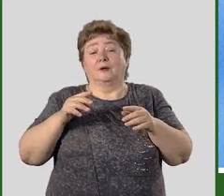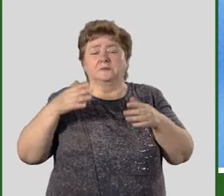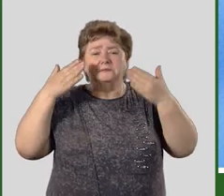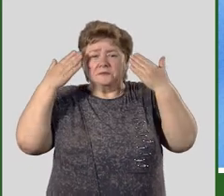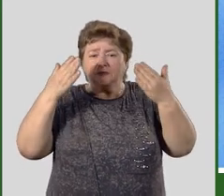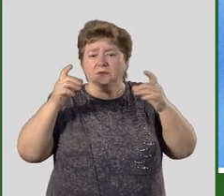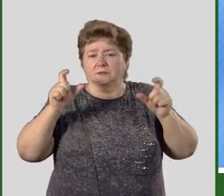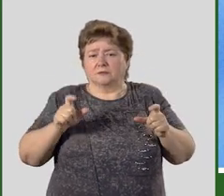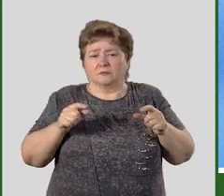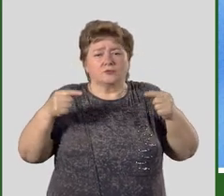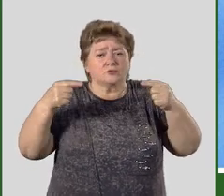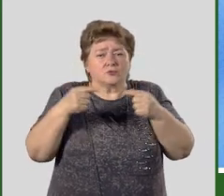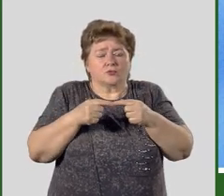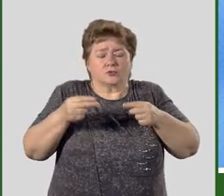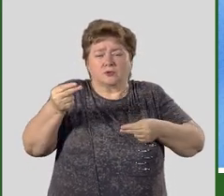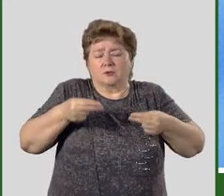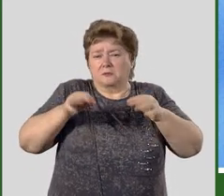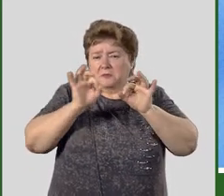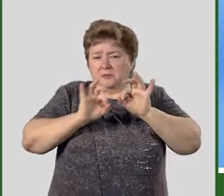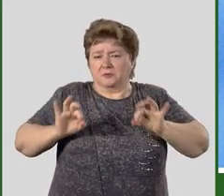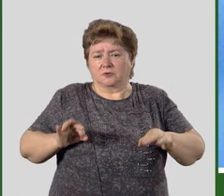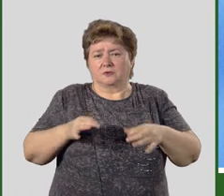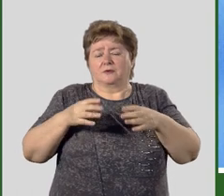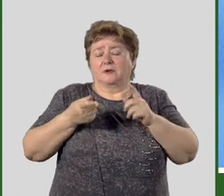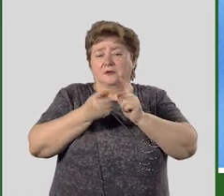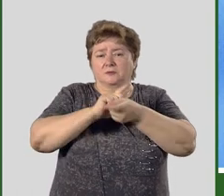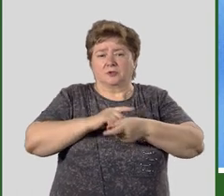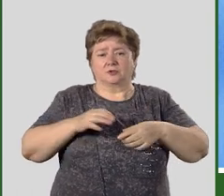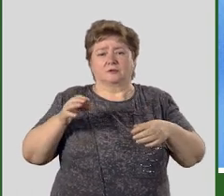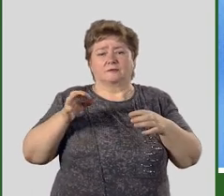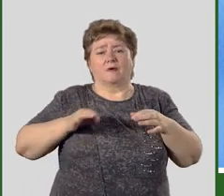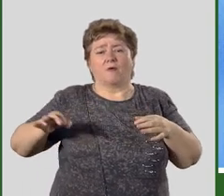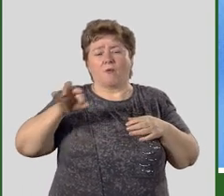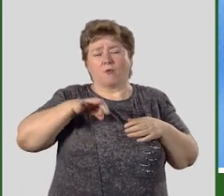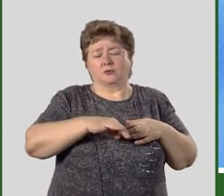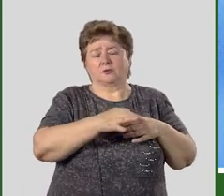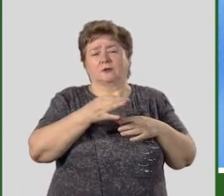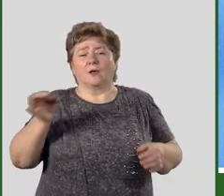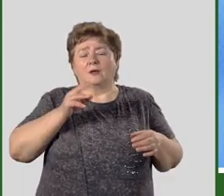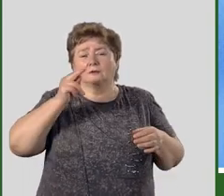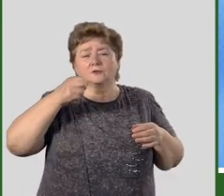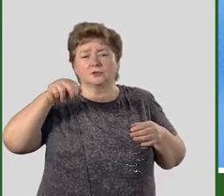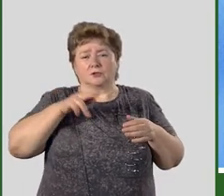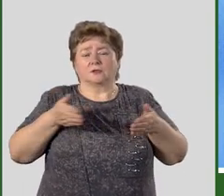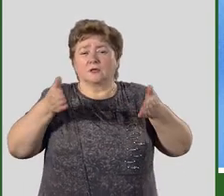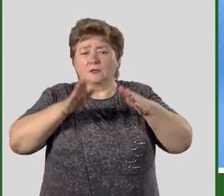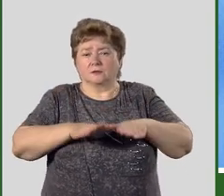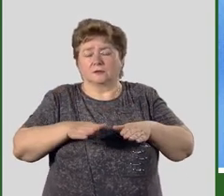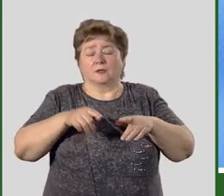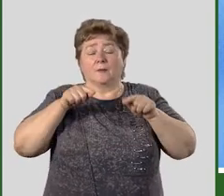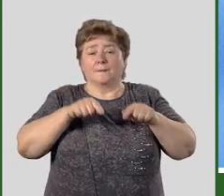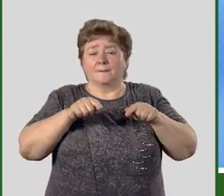не знает точных очертаний этого изменчивого озера. Озеро Чад остается